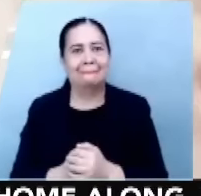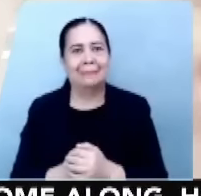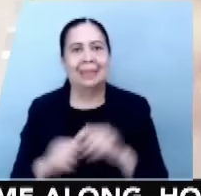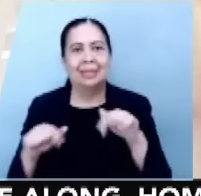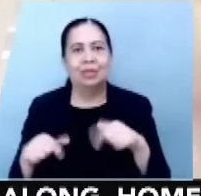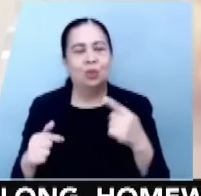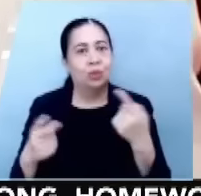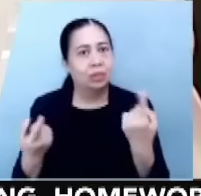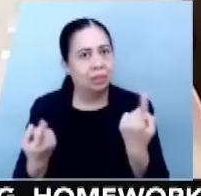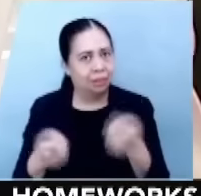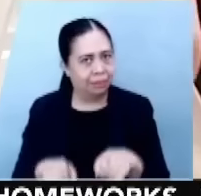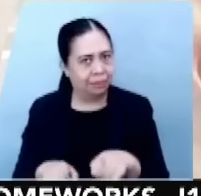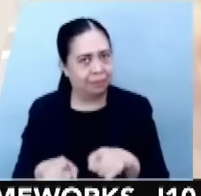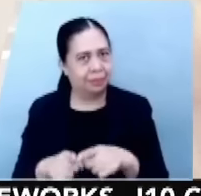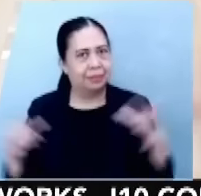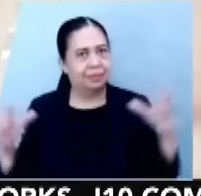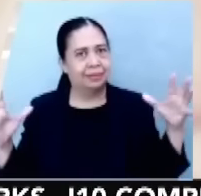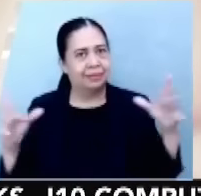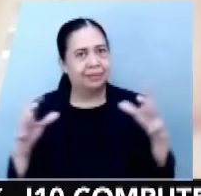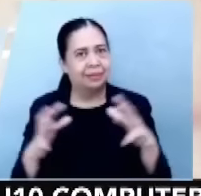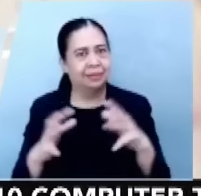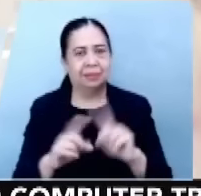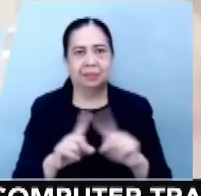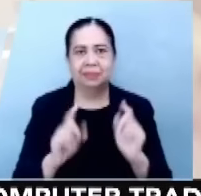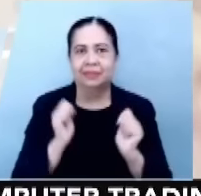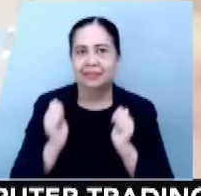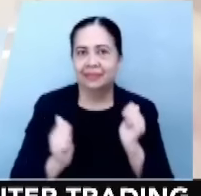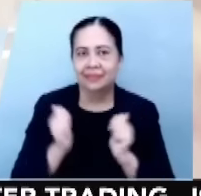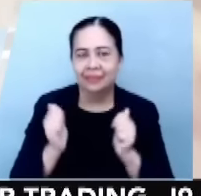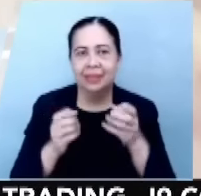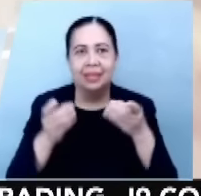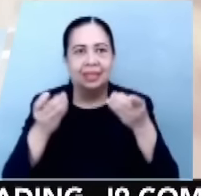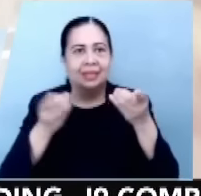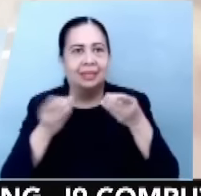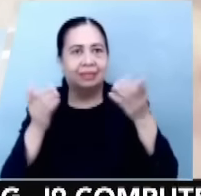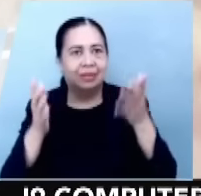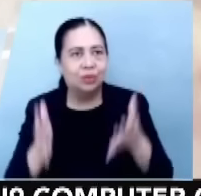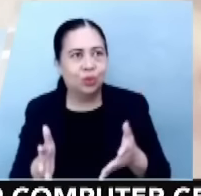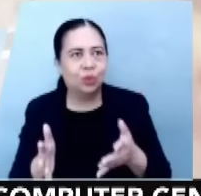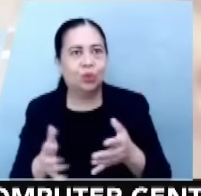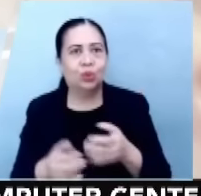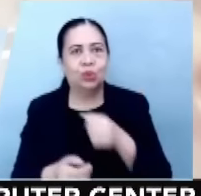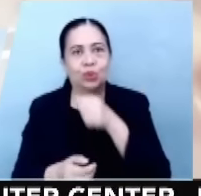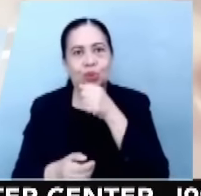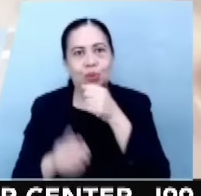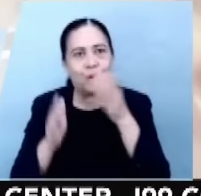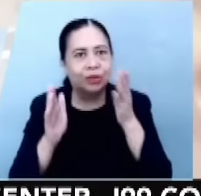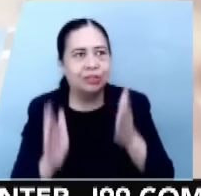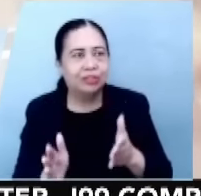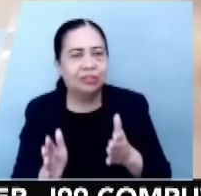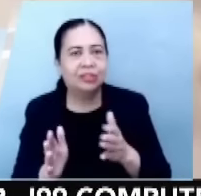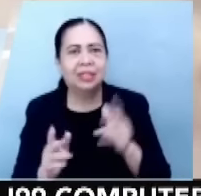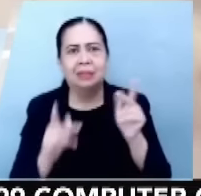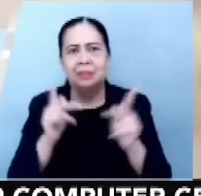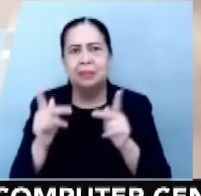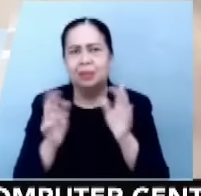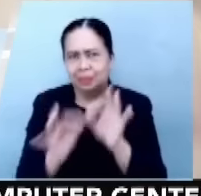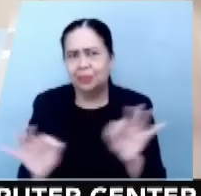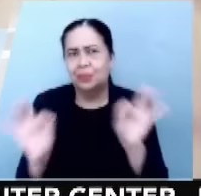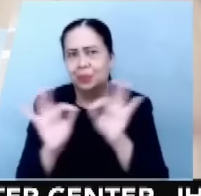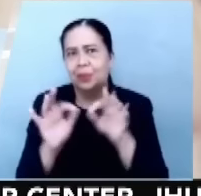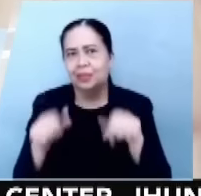yun, yung gathering of artists, directors, reporters, people, important people in the